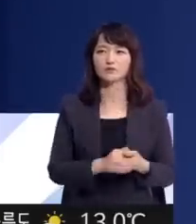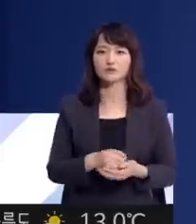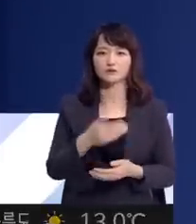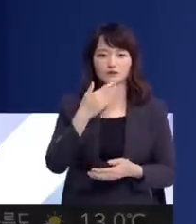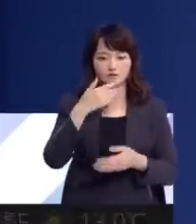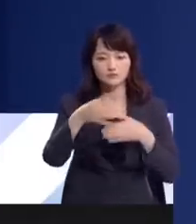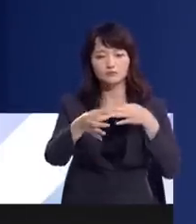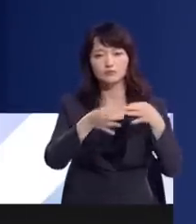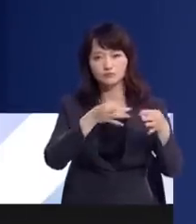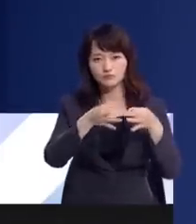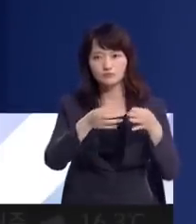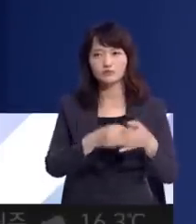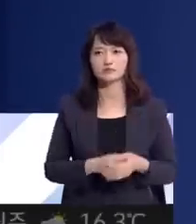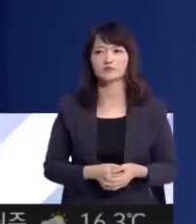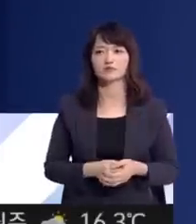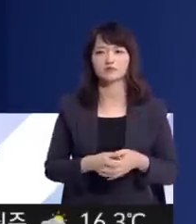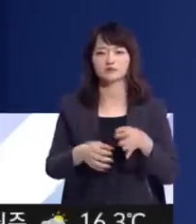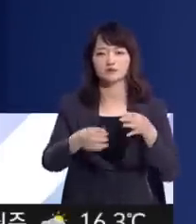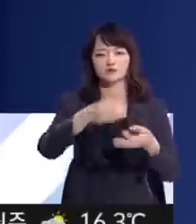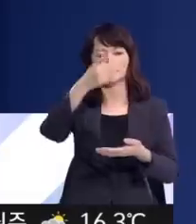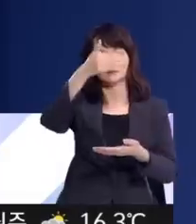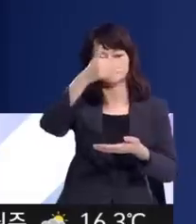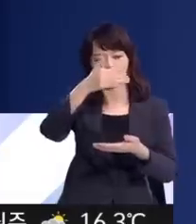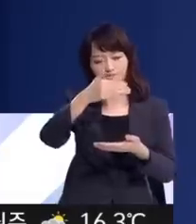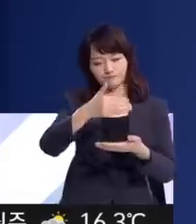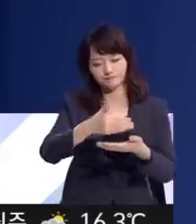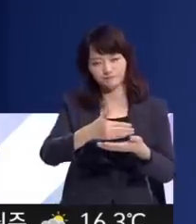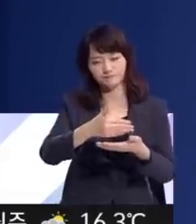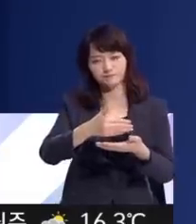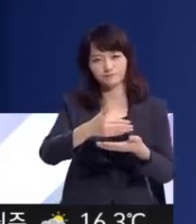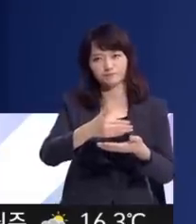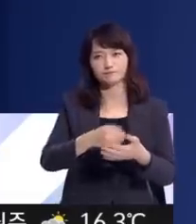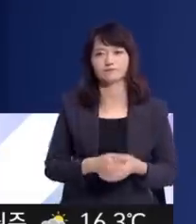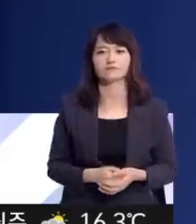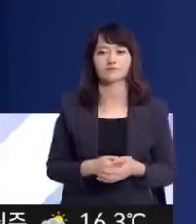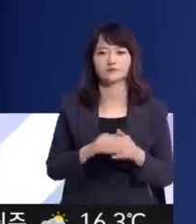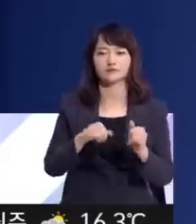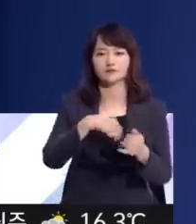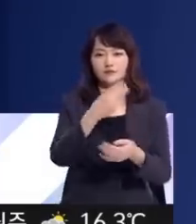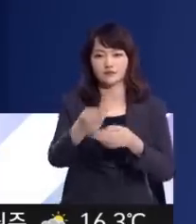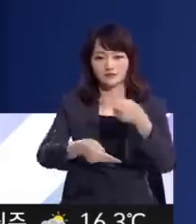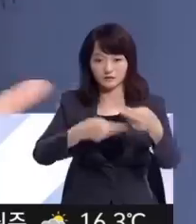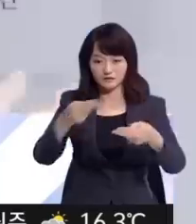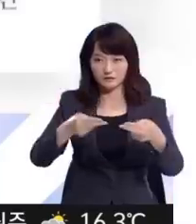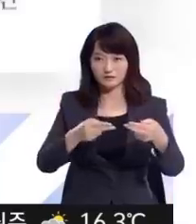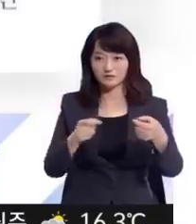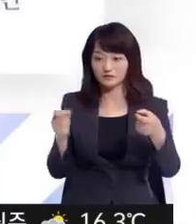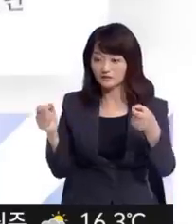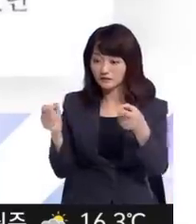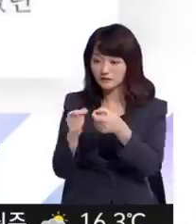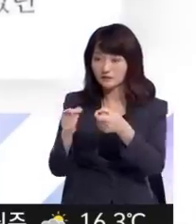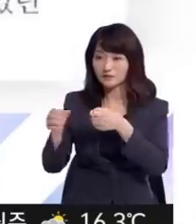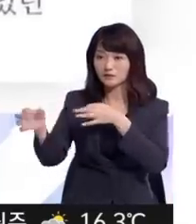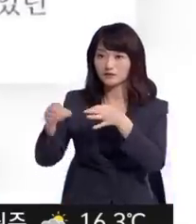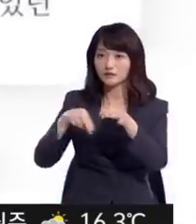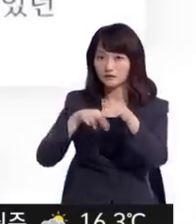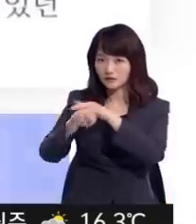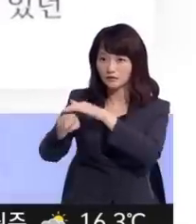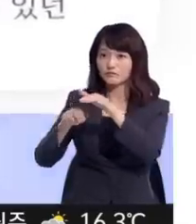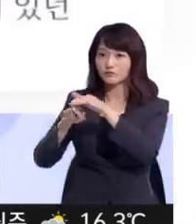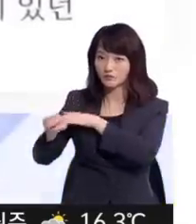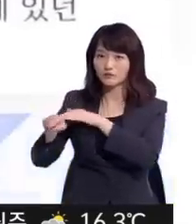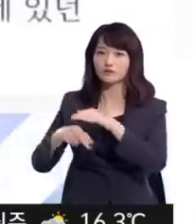음식점에서 이제 마감 시간이 다 돼서 그랬는지 이제 이렇게 사람들이 쓰러지니까 이제 인근 가게로 좀 사람들이 대피하거나 내려야 되는